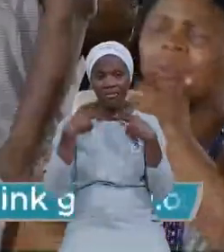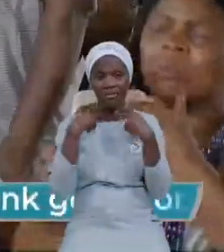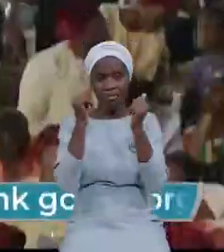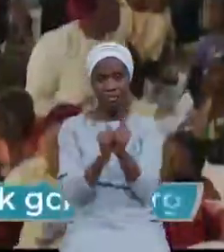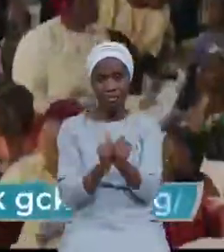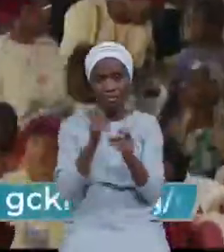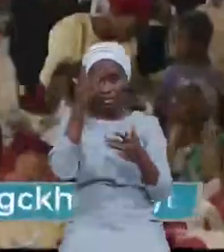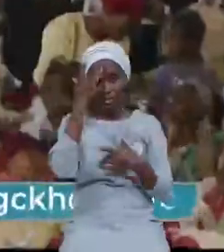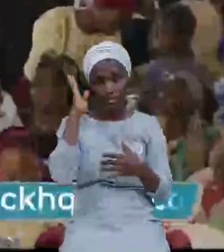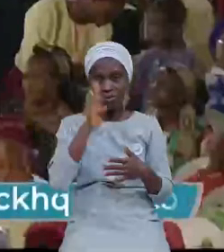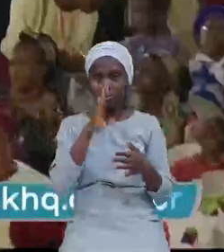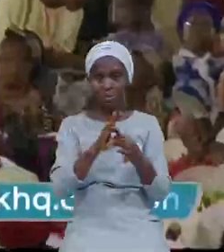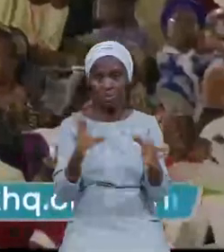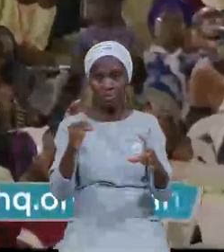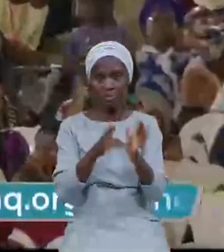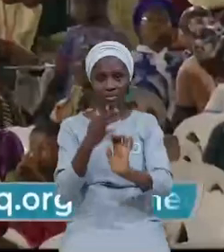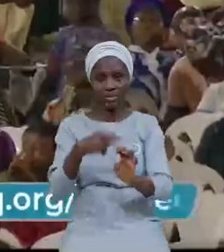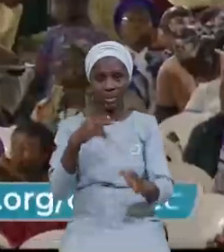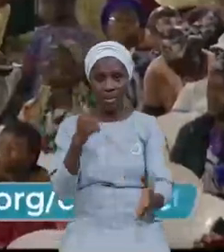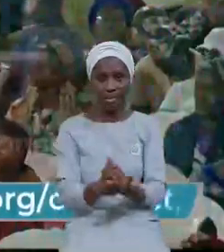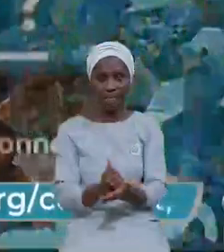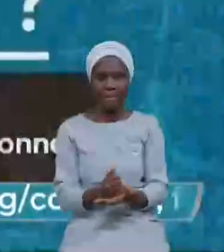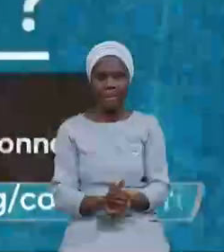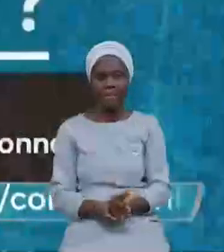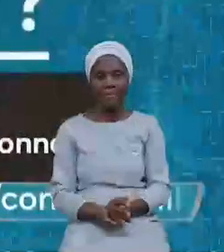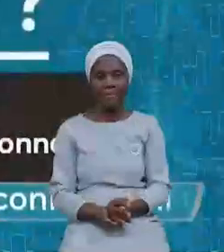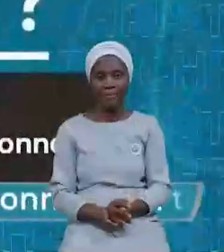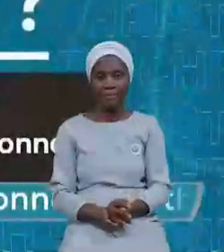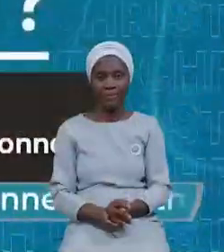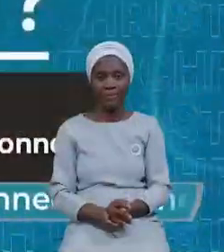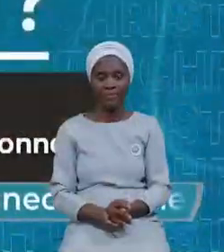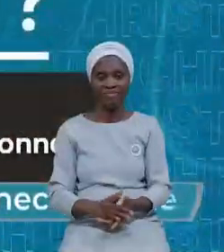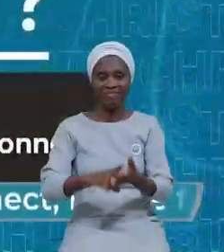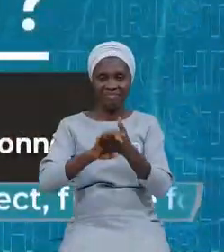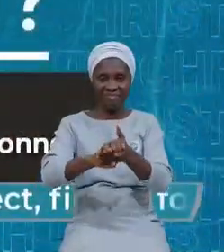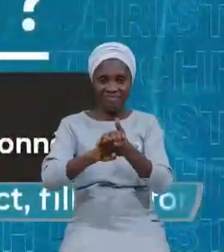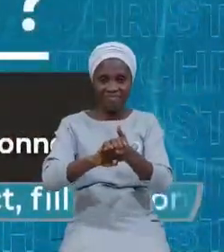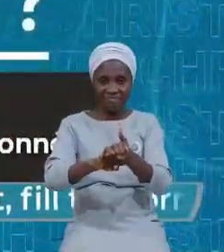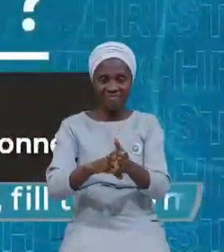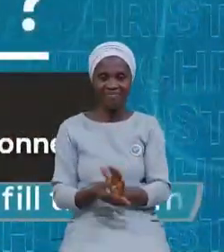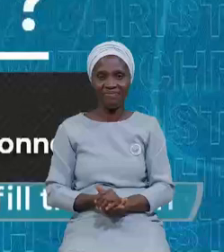notre pasteur va nous conduire dans cette session après ça vous serez déliés de tout lien de toute chaîne